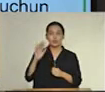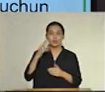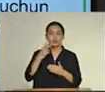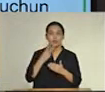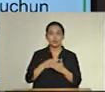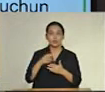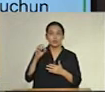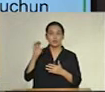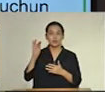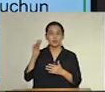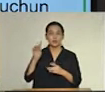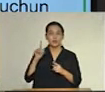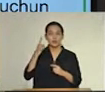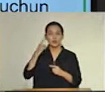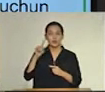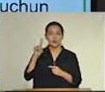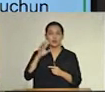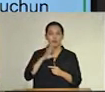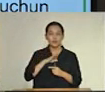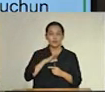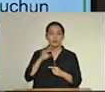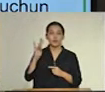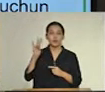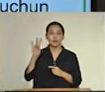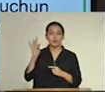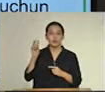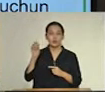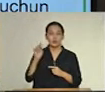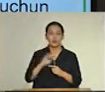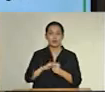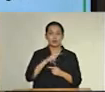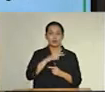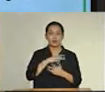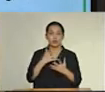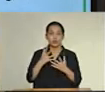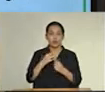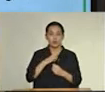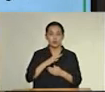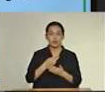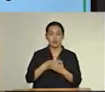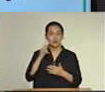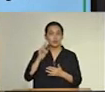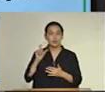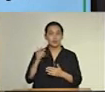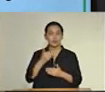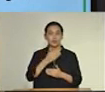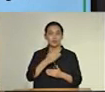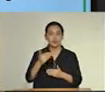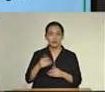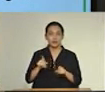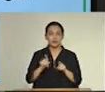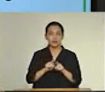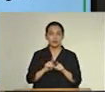etishgan va ular Nobel mukofotiga sazovor bo'lishgan. Aziz o'quvchilar, siz ham